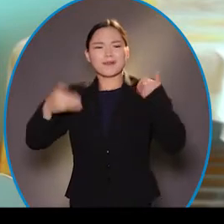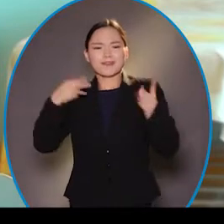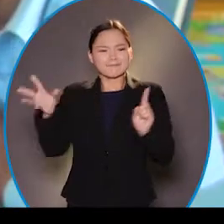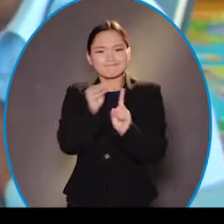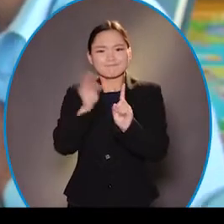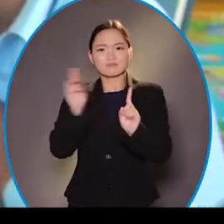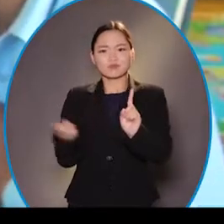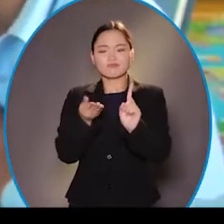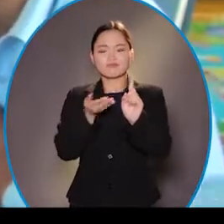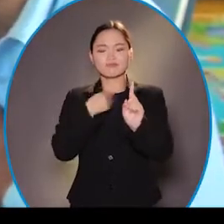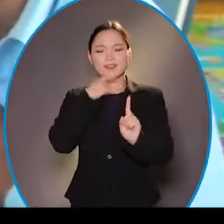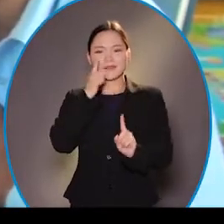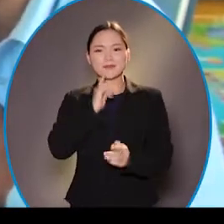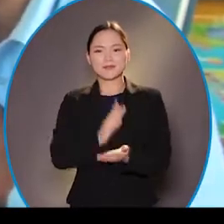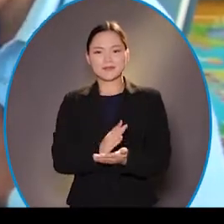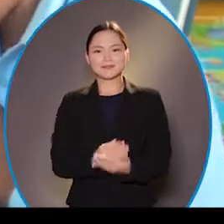хэлмээр байна.